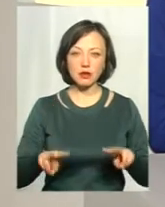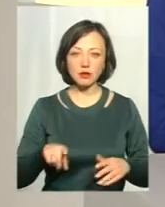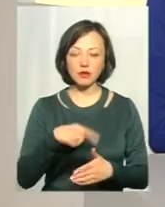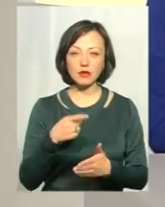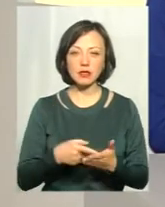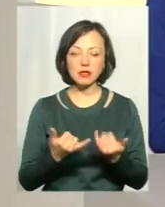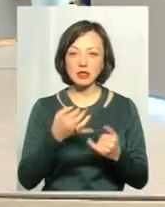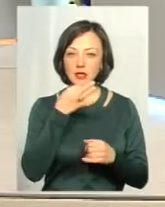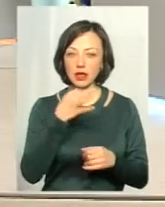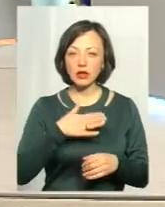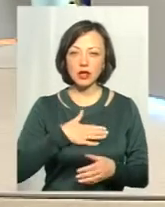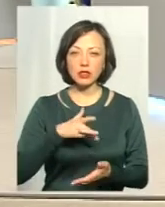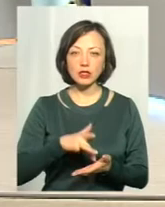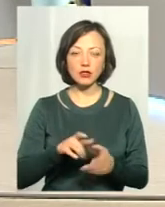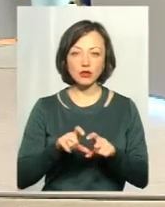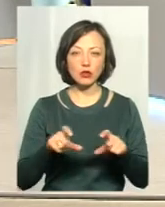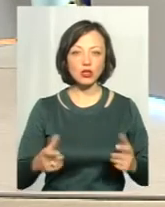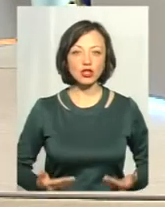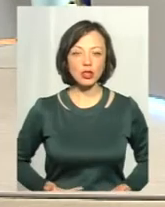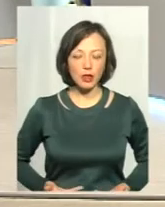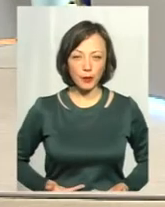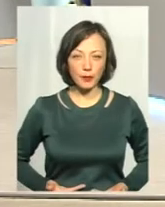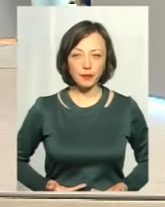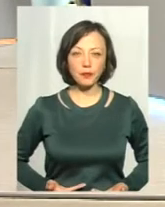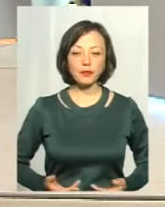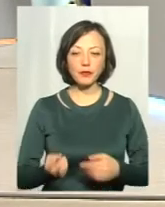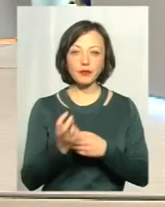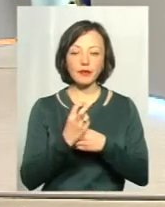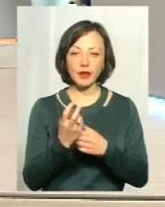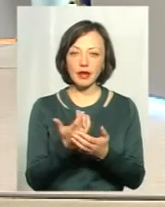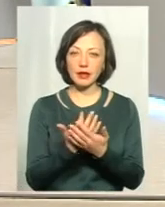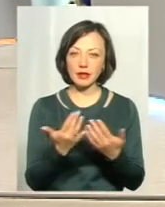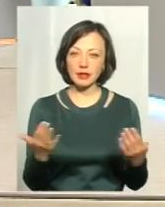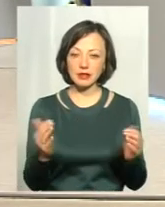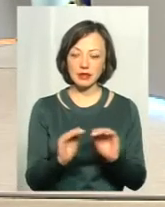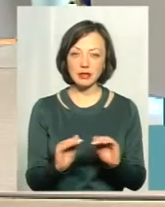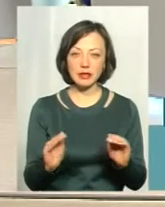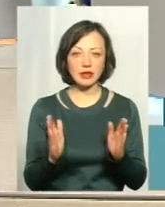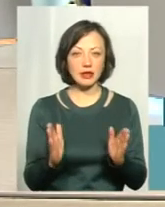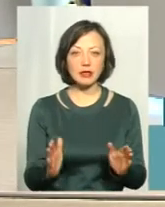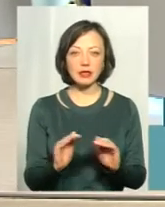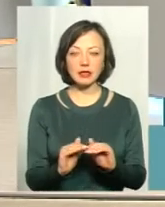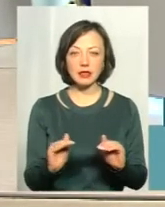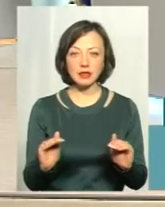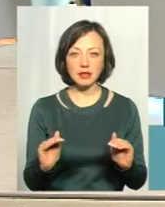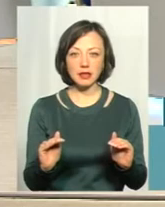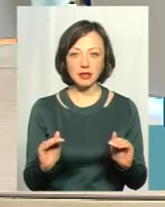Зараз кажу, наш центр «Школа життя», до нас ходять різні дітки,